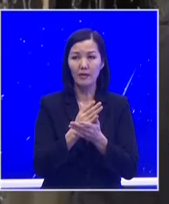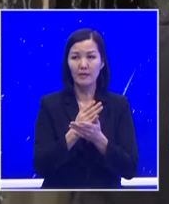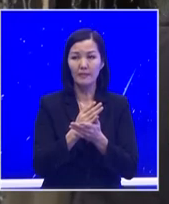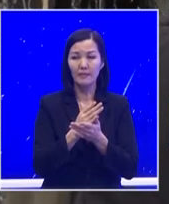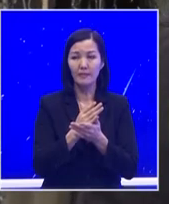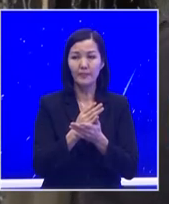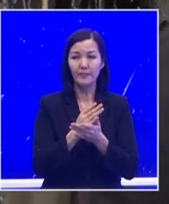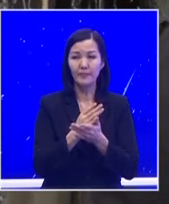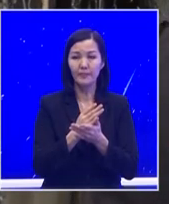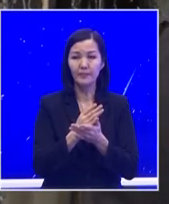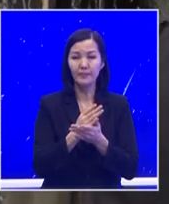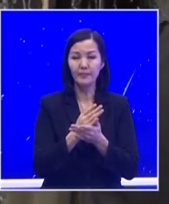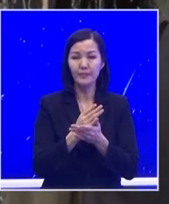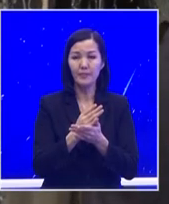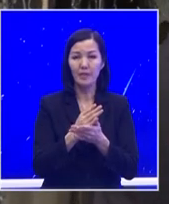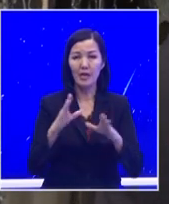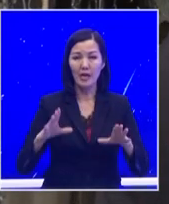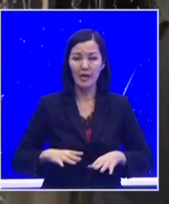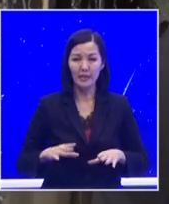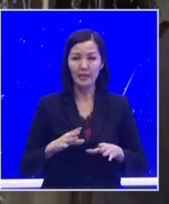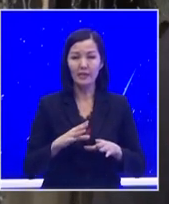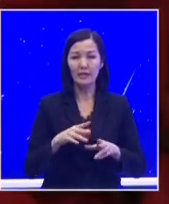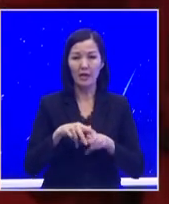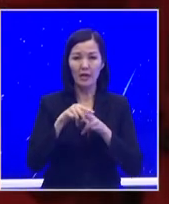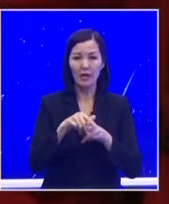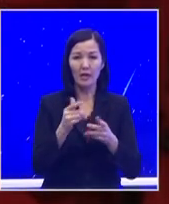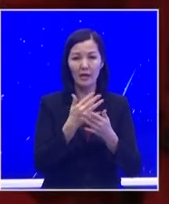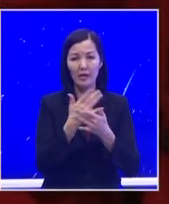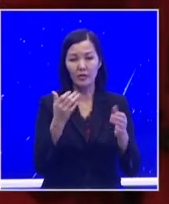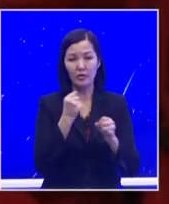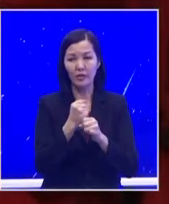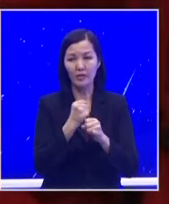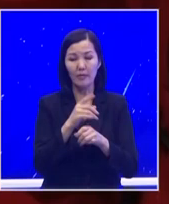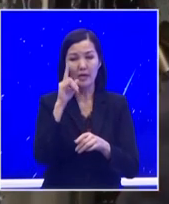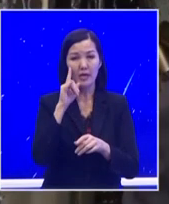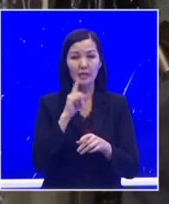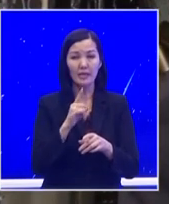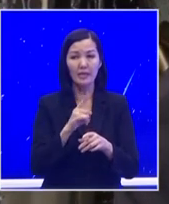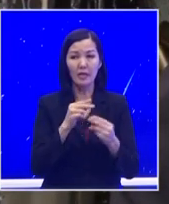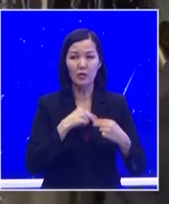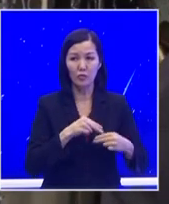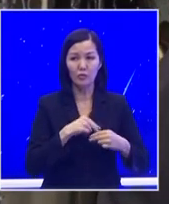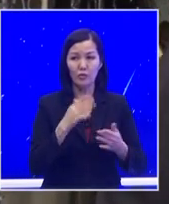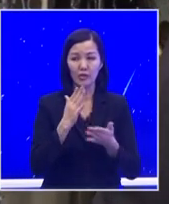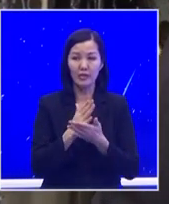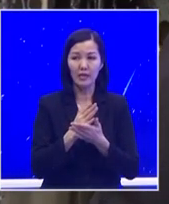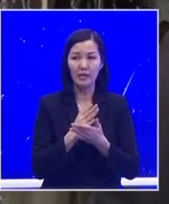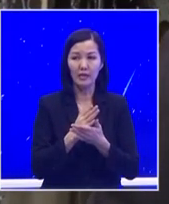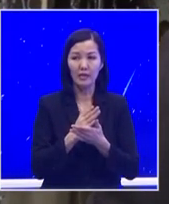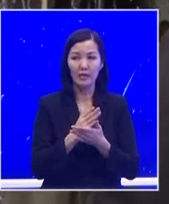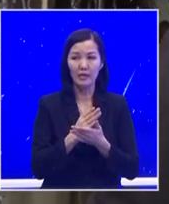жылға осындай тірлік жасап осы қалға келе жатырмыз ғой. Қазақстанға біз осындай жұмыс жасаймыз, игілікті жұмыстар